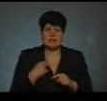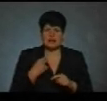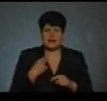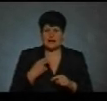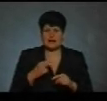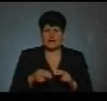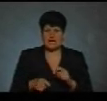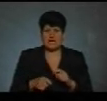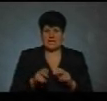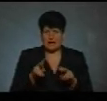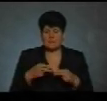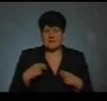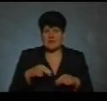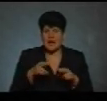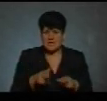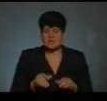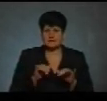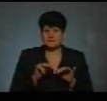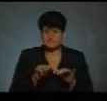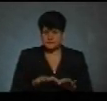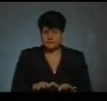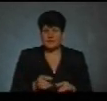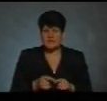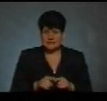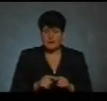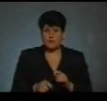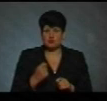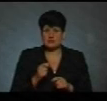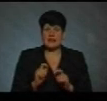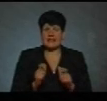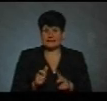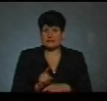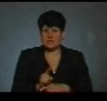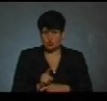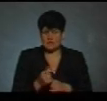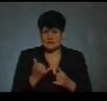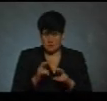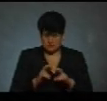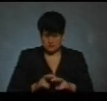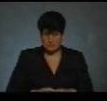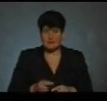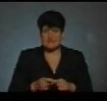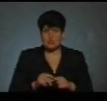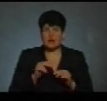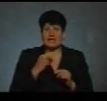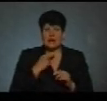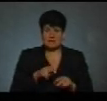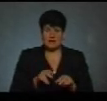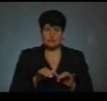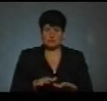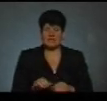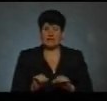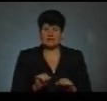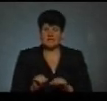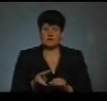за 325 статтею Кримінального кодексу, це порушення карантинних норм, ми зараз розслідуємо це кримінальне провадження, керівництвом